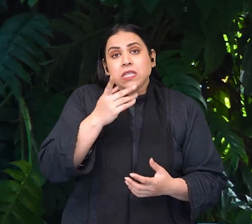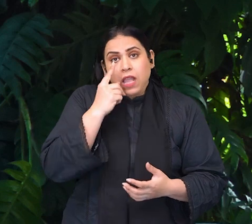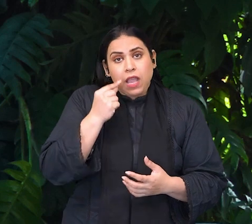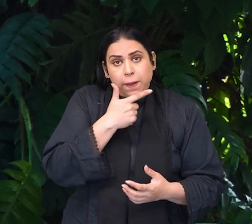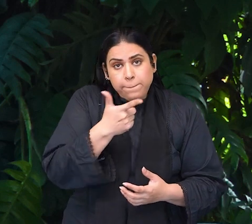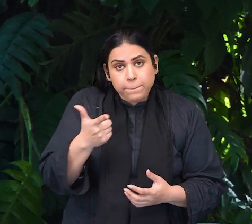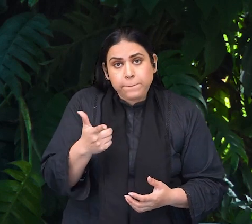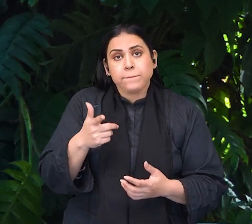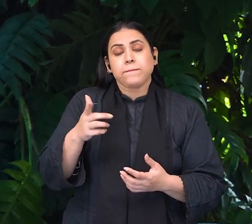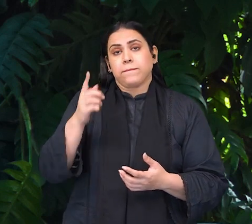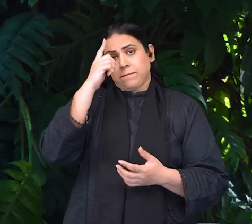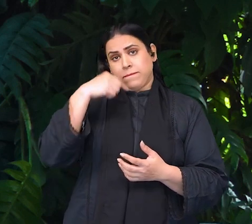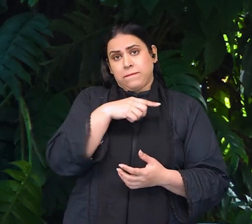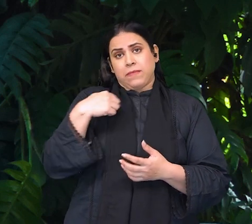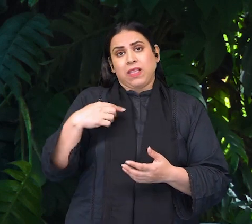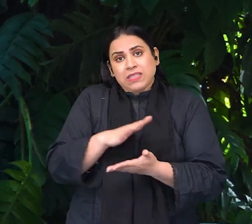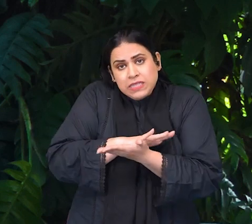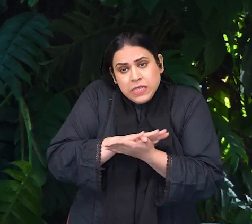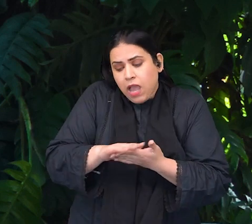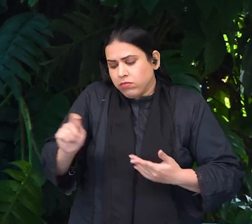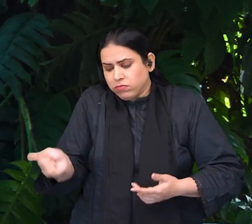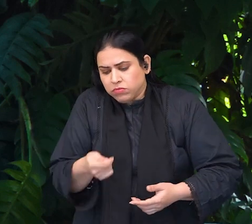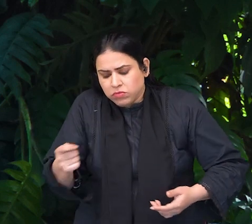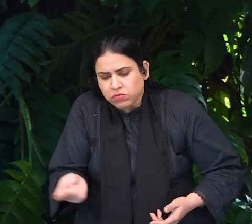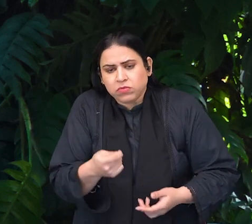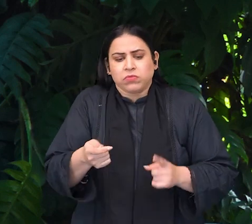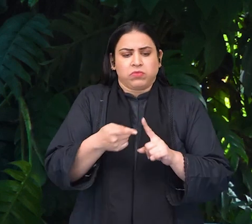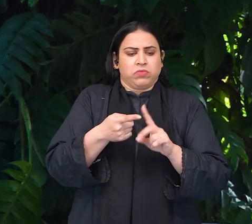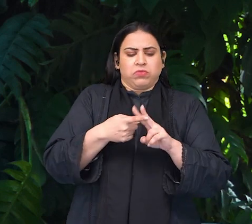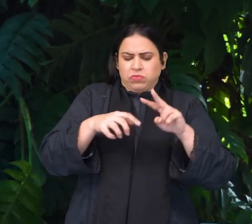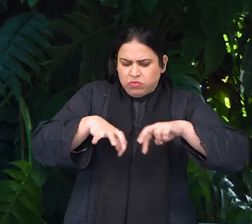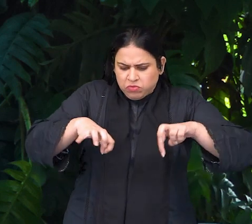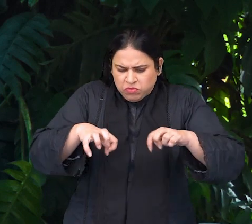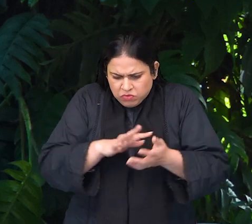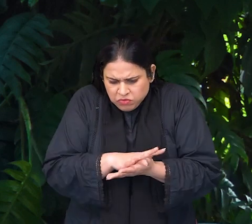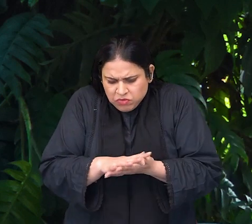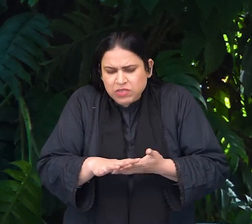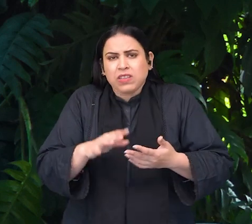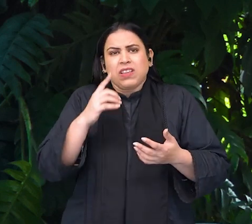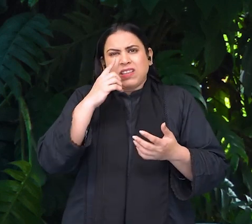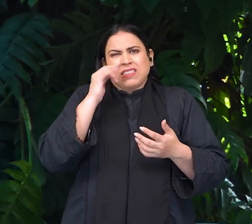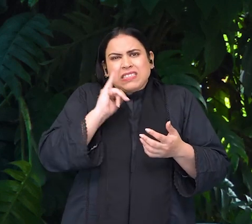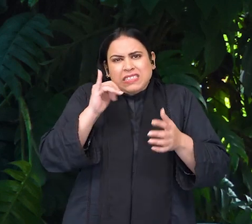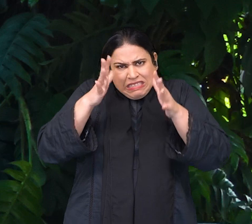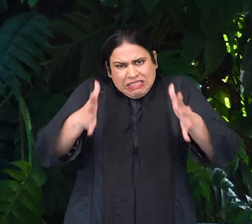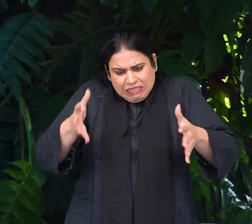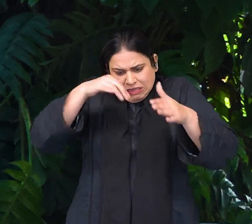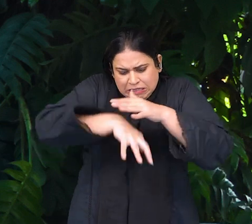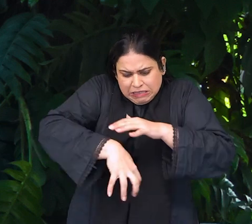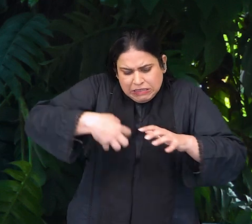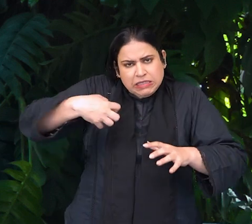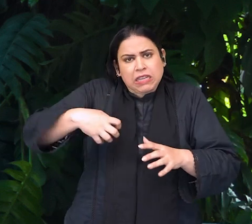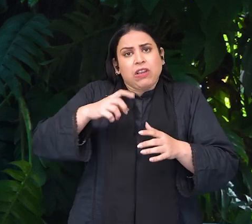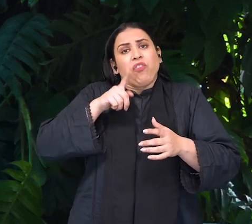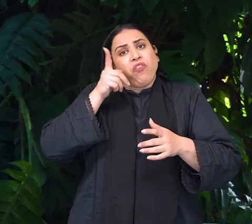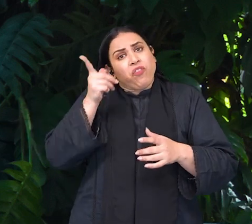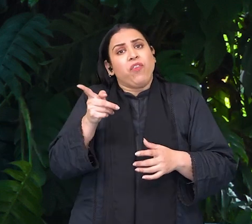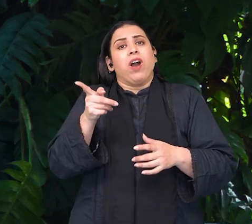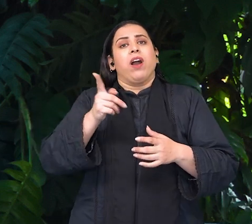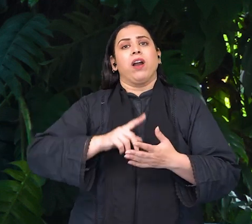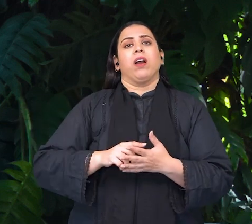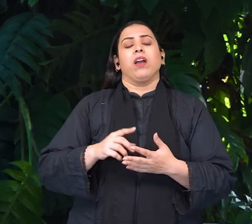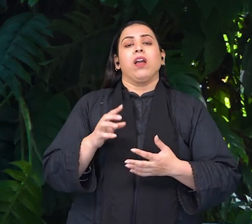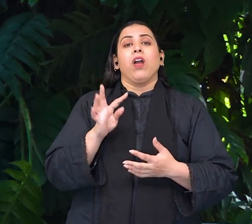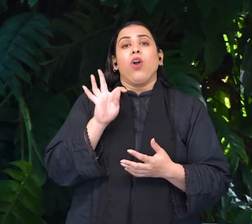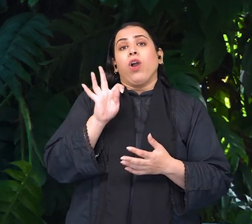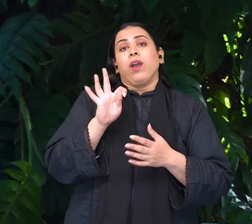who are associated with the work of sanitation are residing in slums outside the cities. They are living in ghettos. और वहाँ